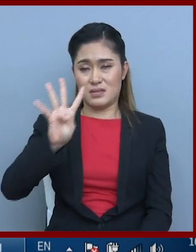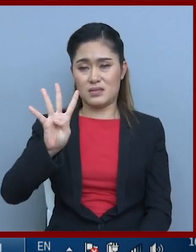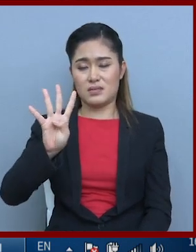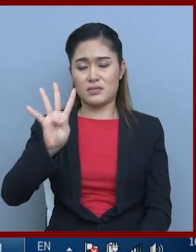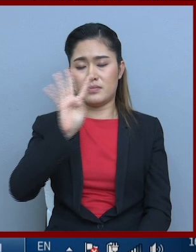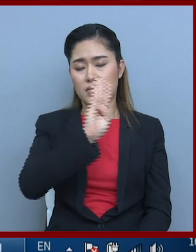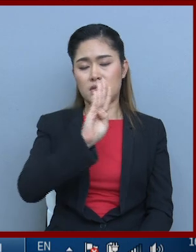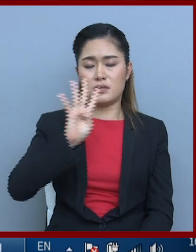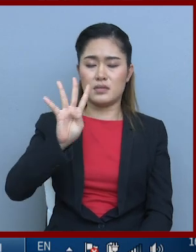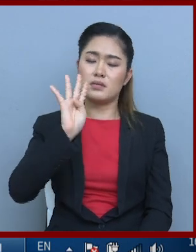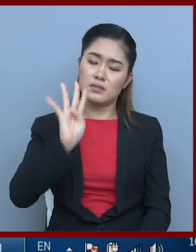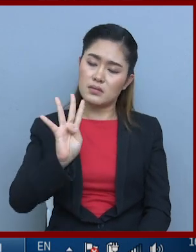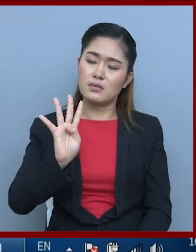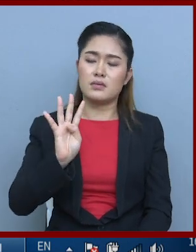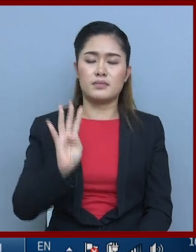C